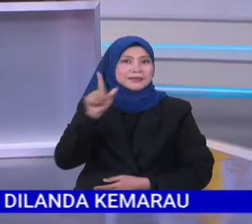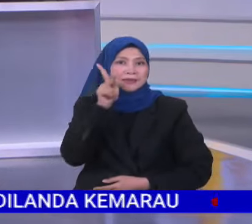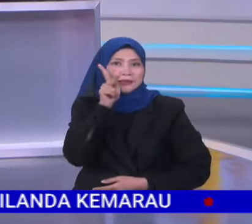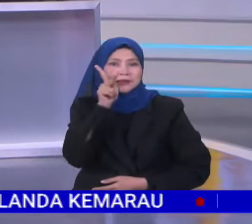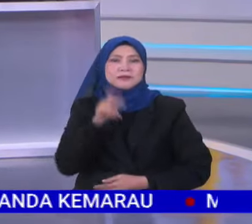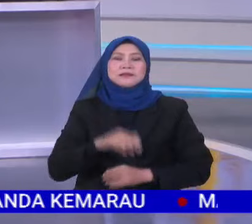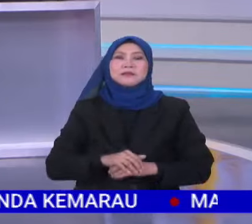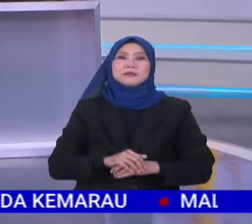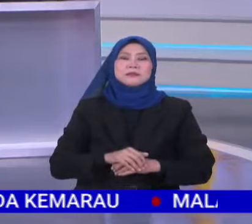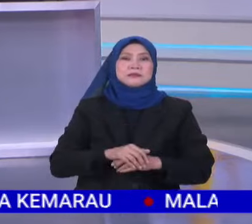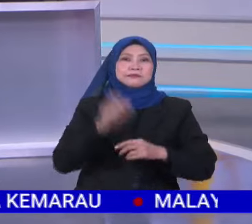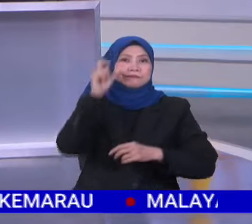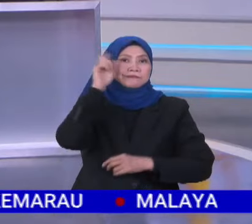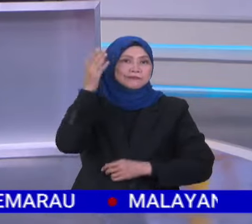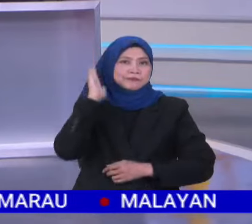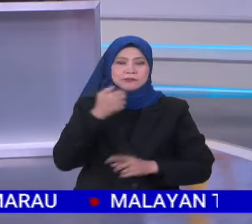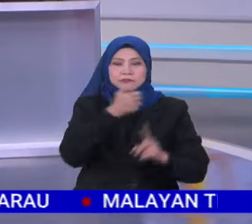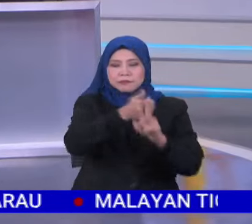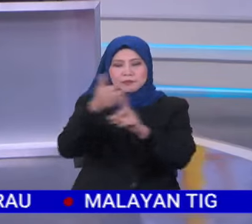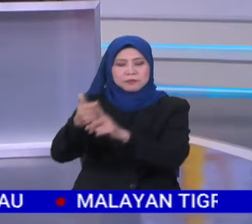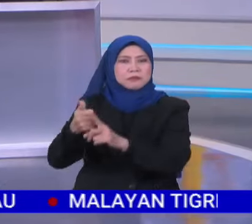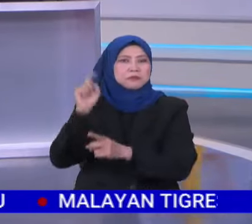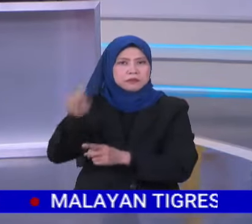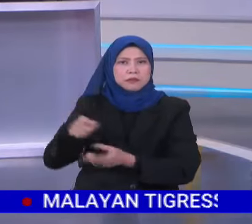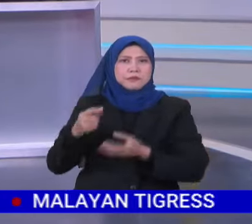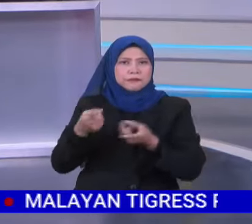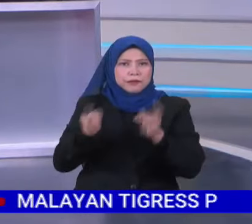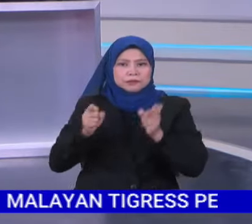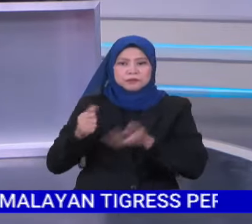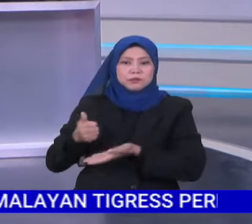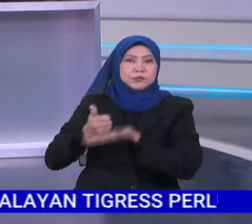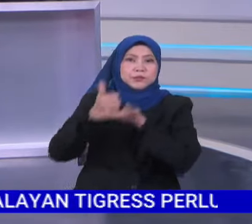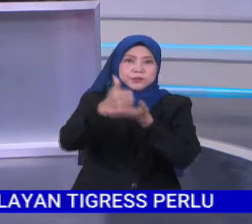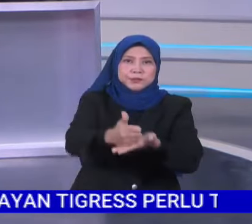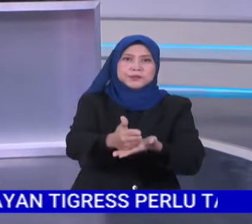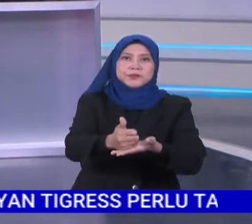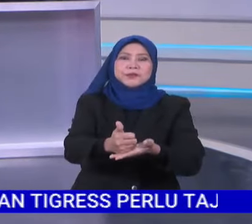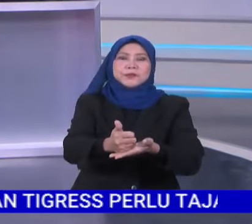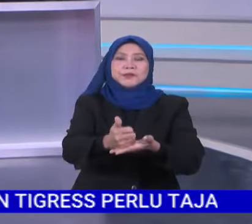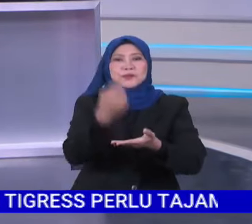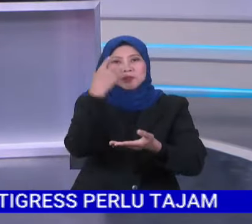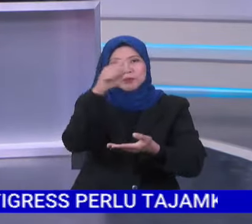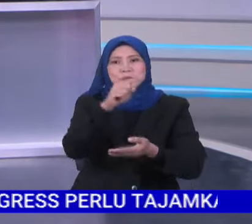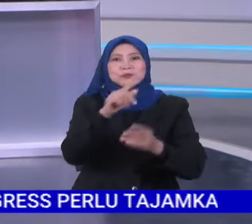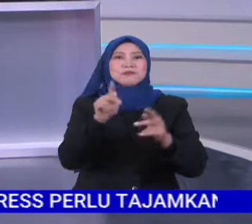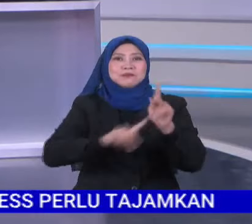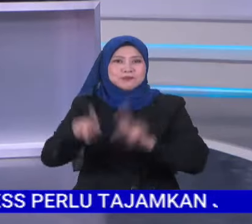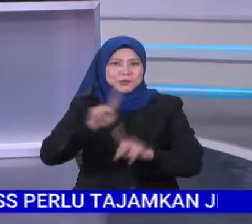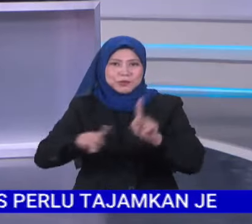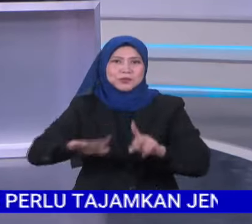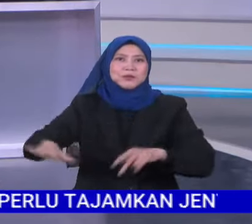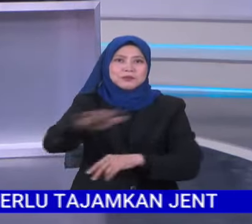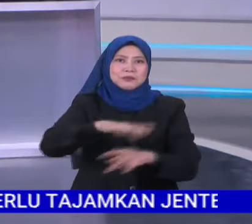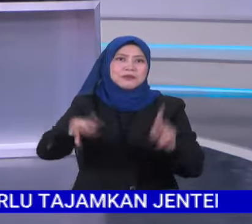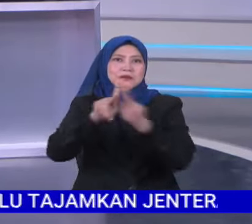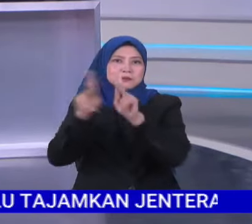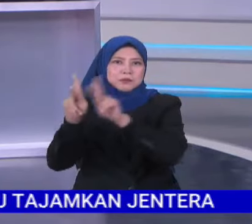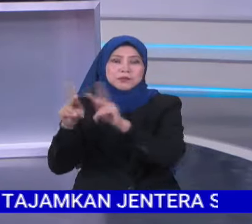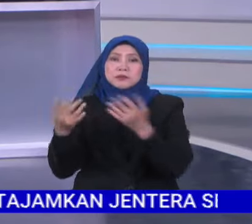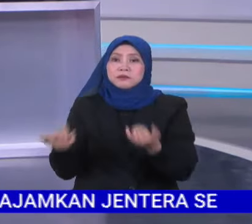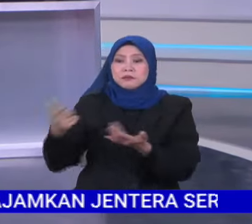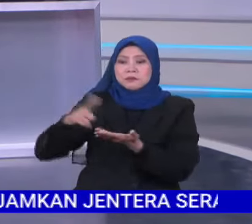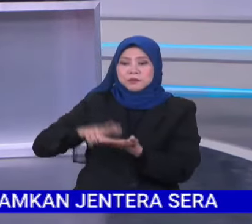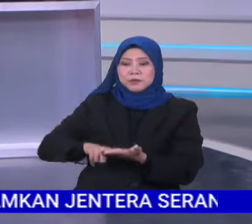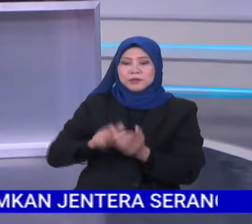biak mengarahkan bantuan segera disalurkan kepada penduduk yang terjejas petang ini untuk perkembangan this adalah kita terus